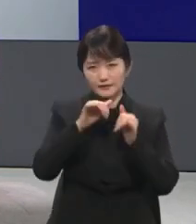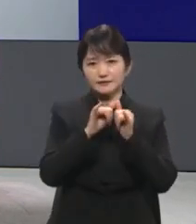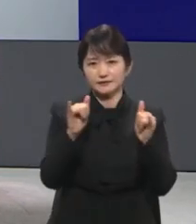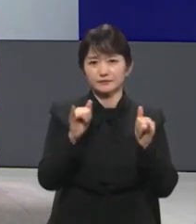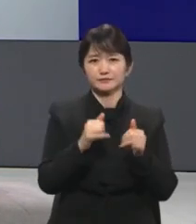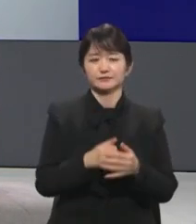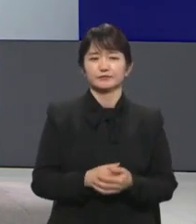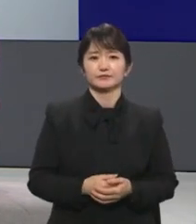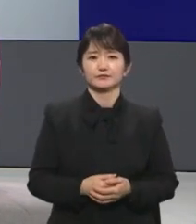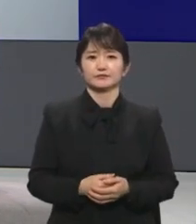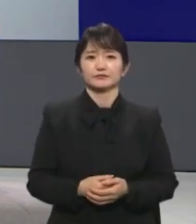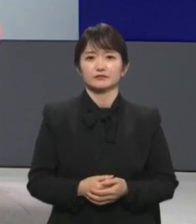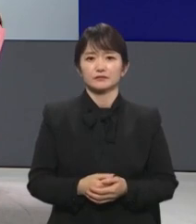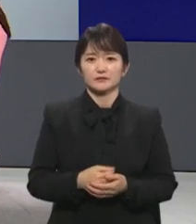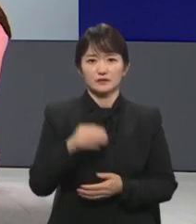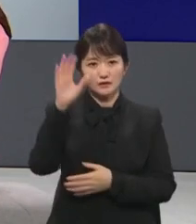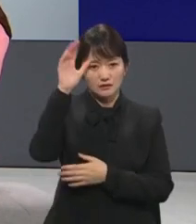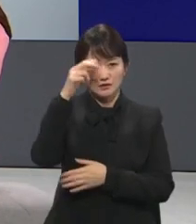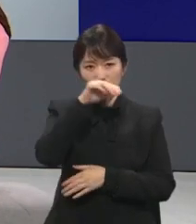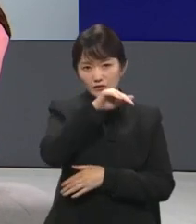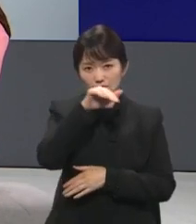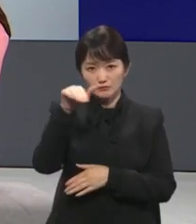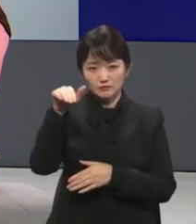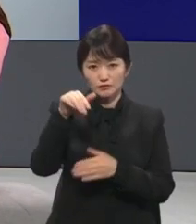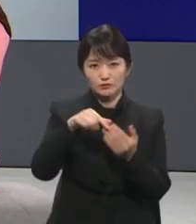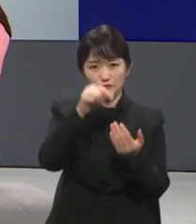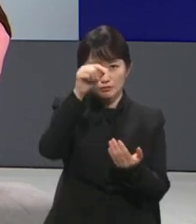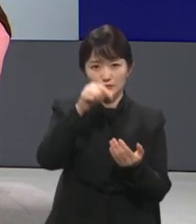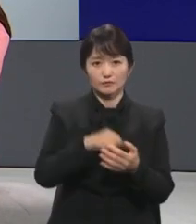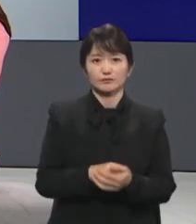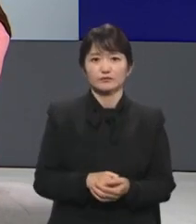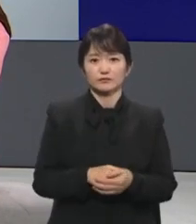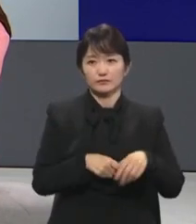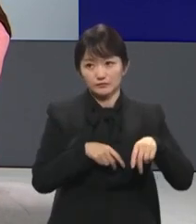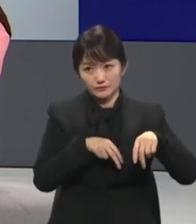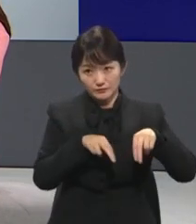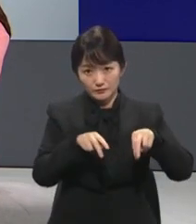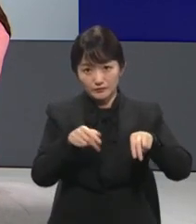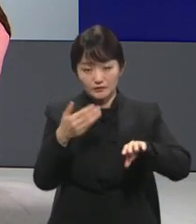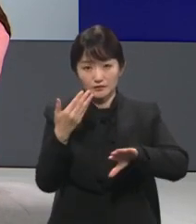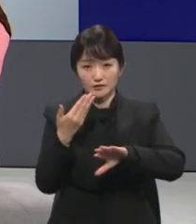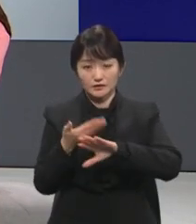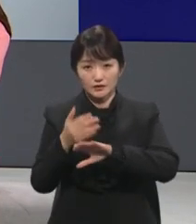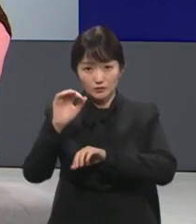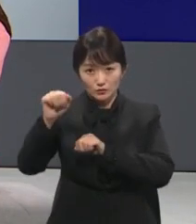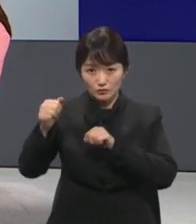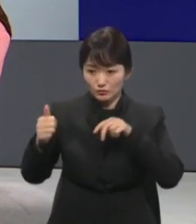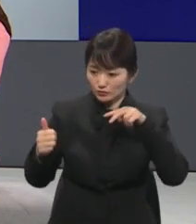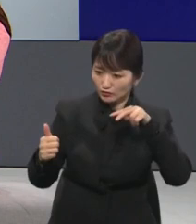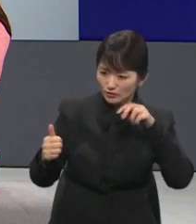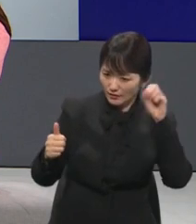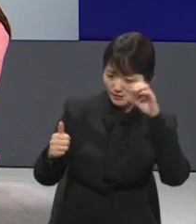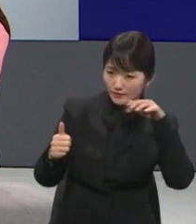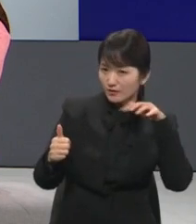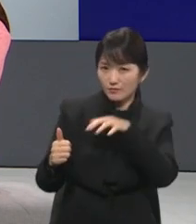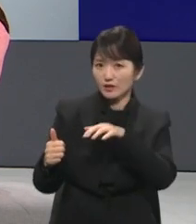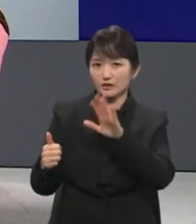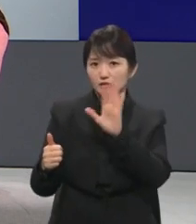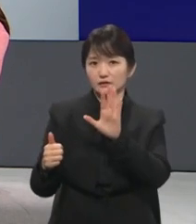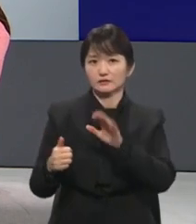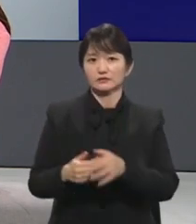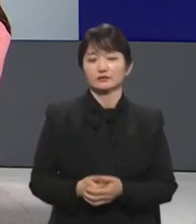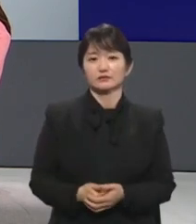반려견을 선발하는 기준이 되는 채점표 있데요이 산책 산책 중에 다른 동물이나 사람을 봐도 돌발 행동을 하지 않아야